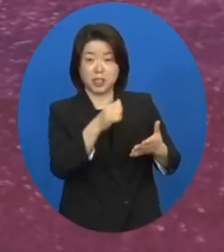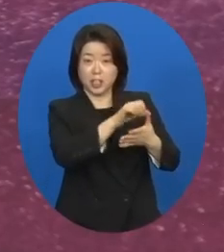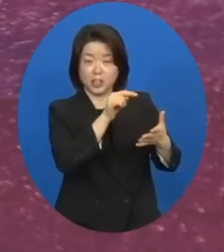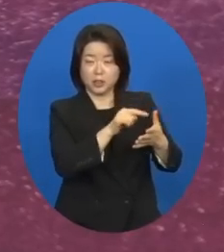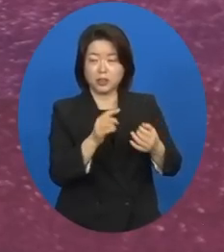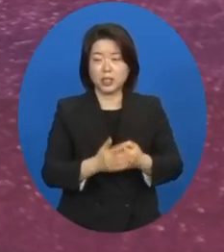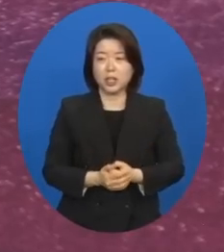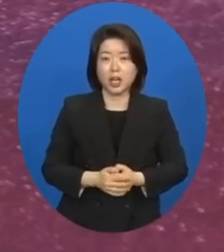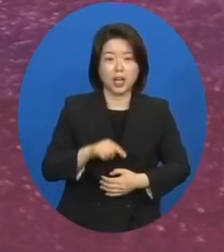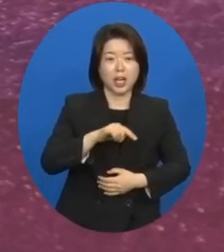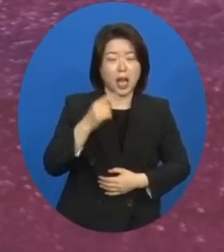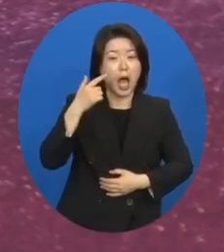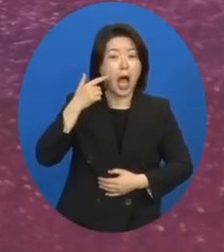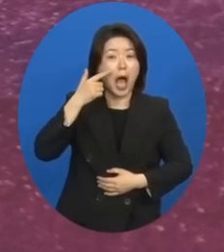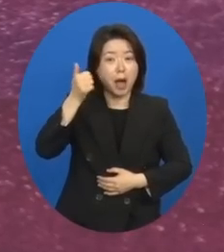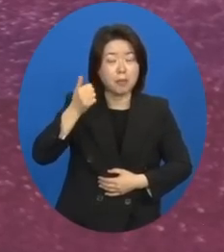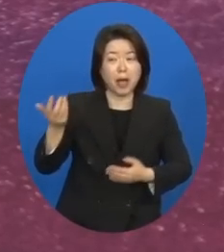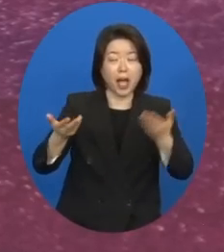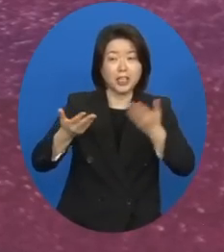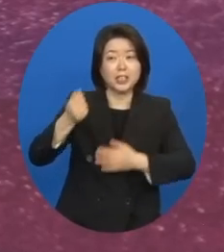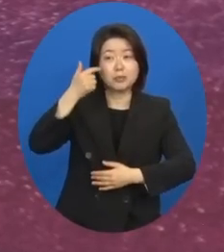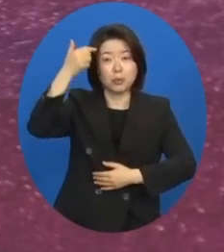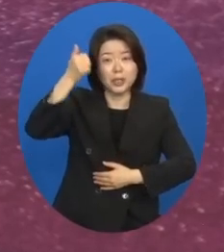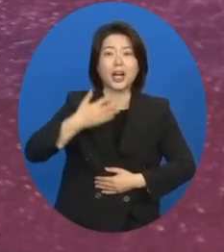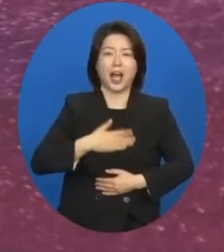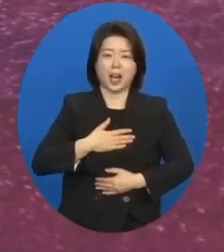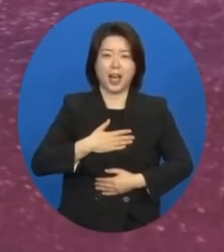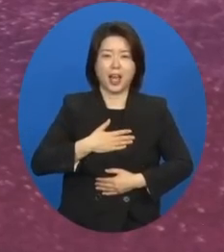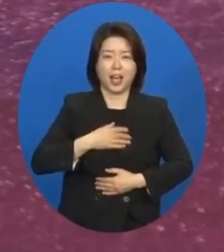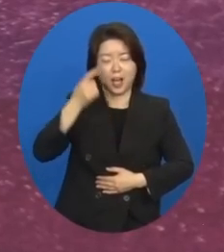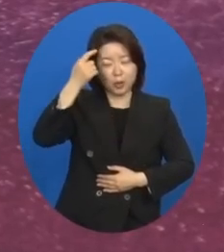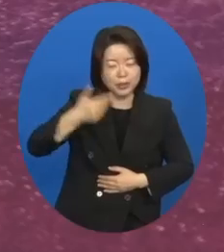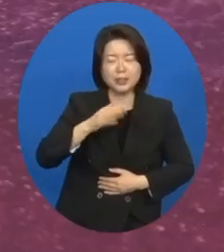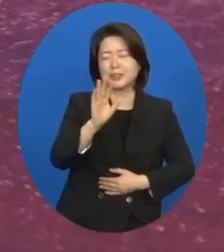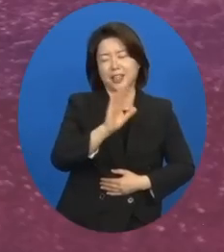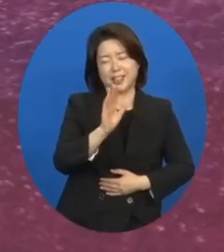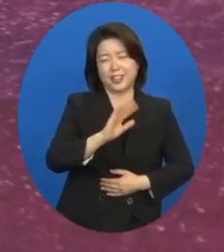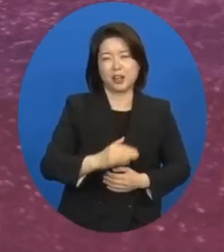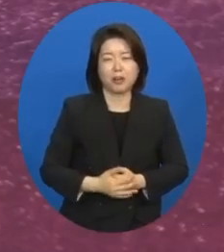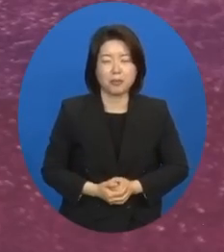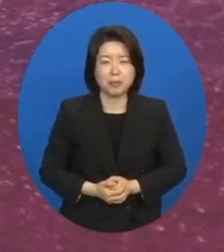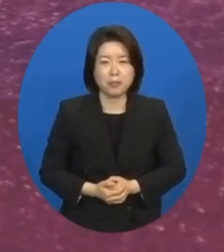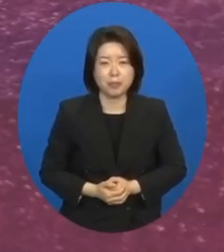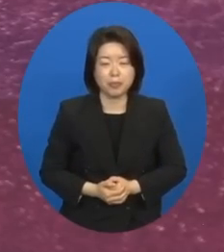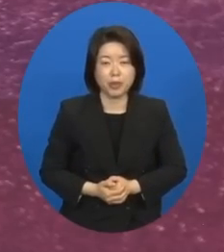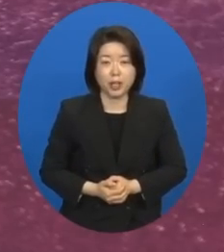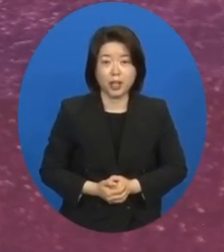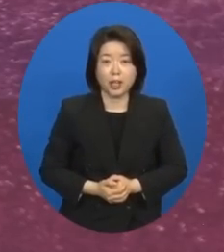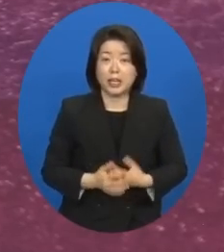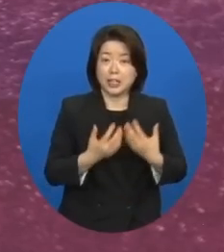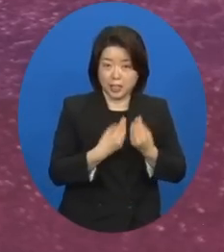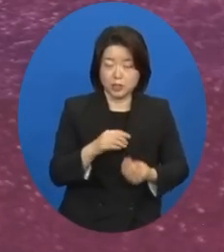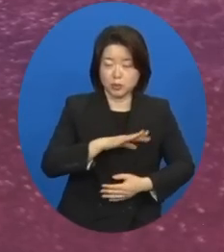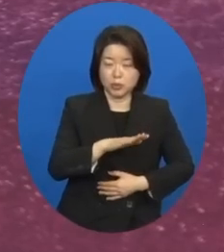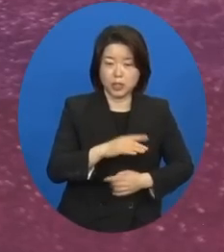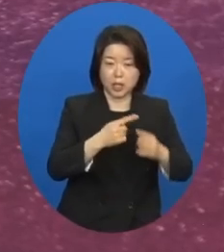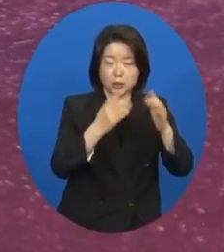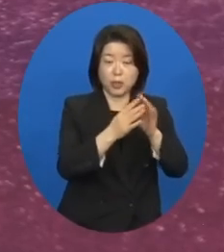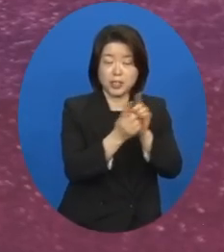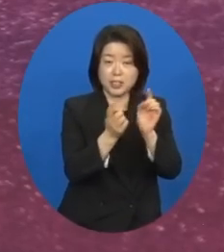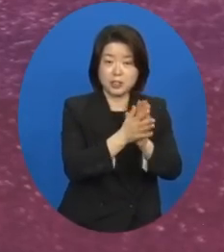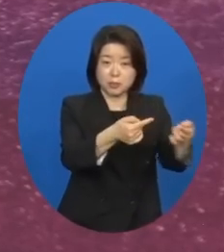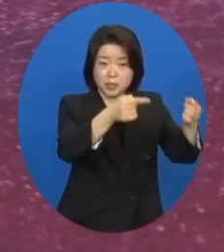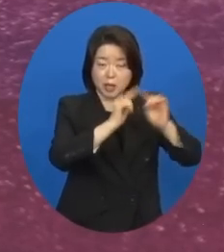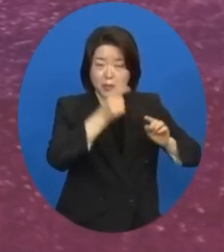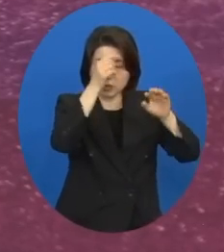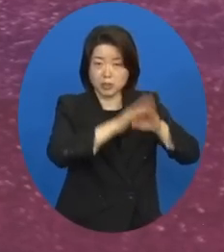하진 않습니다. 우리가 매일 주일 현장에서 예배를 드릴 것인지, 오늘 이 새벽에도